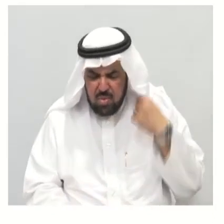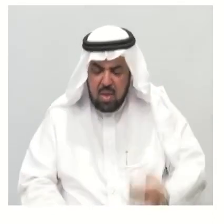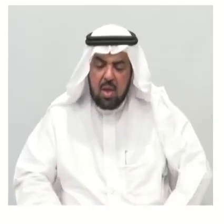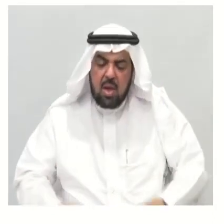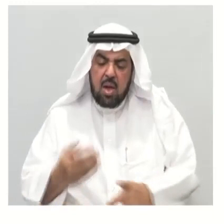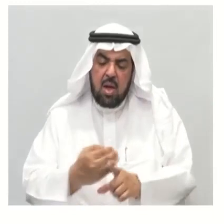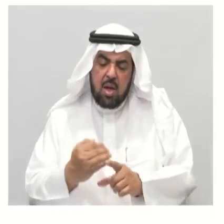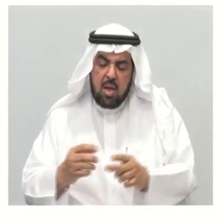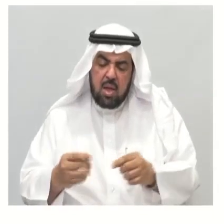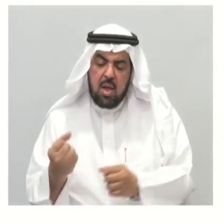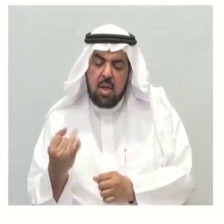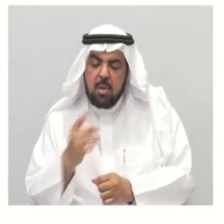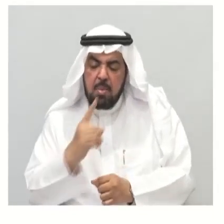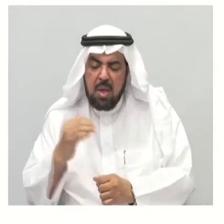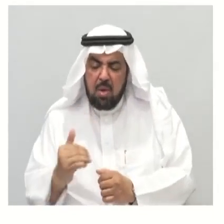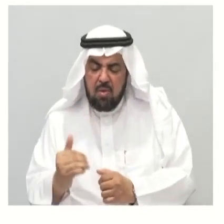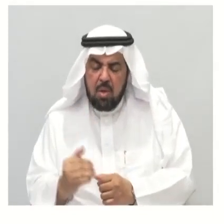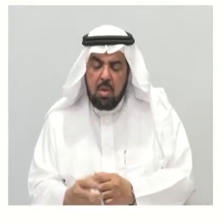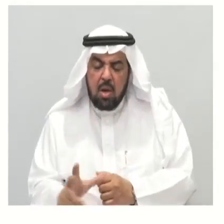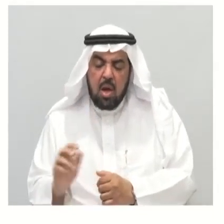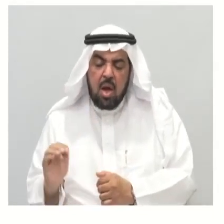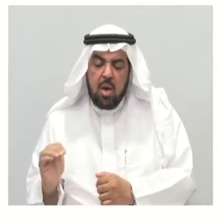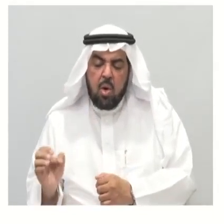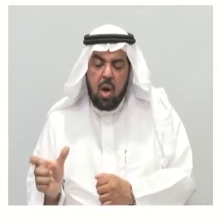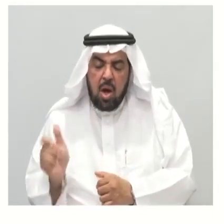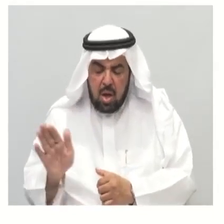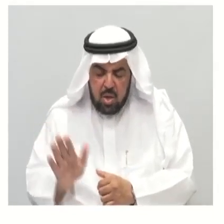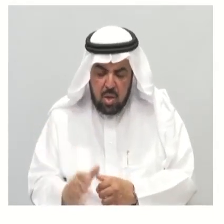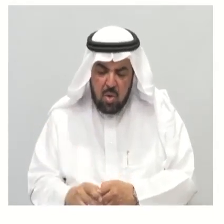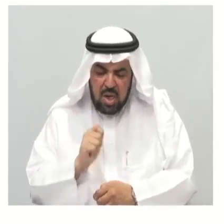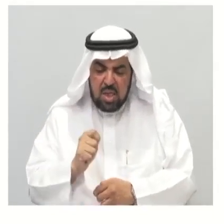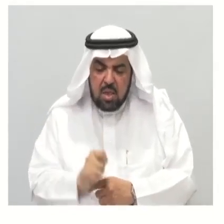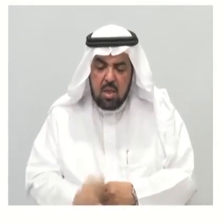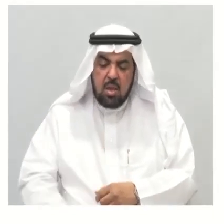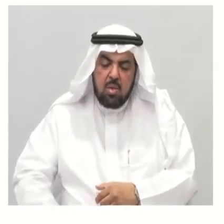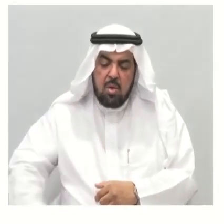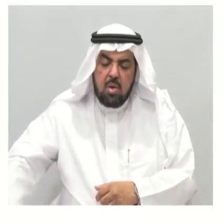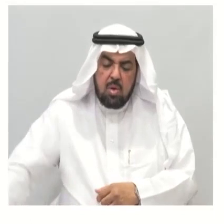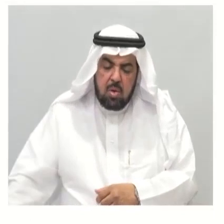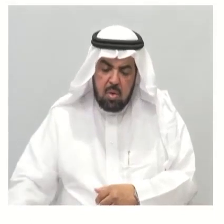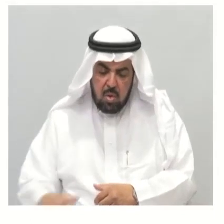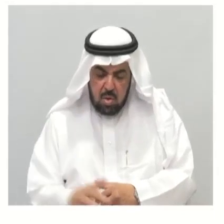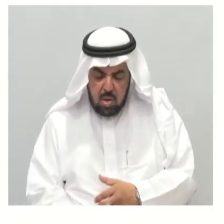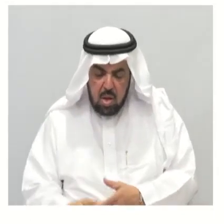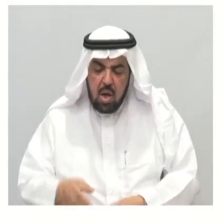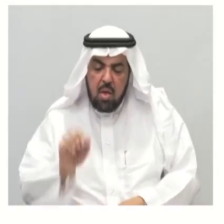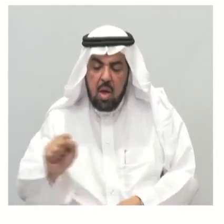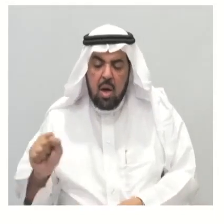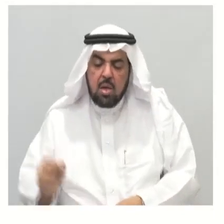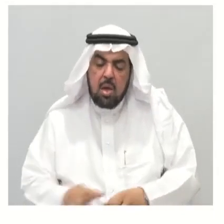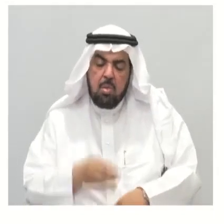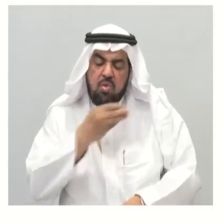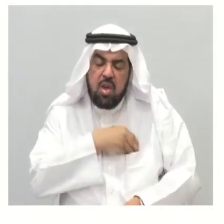من النحاس والزنك والمنغنيز والحديد والبورون. إذن هذه عناصر مفيدة